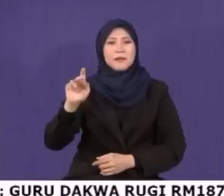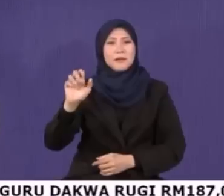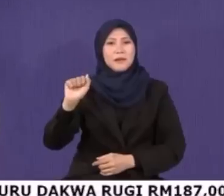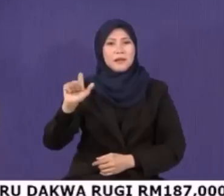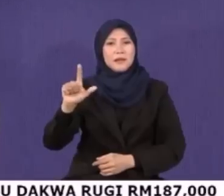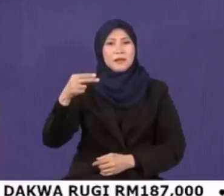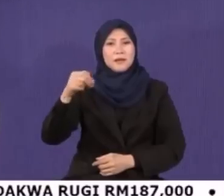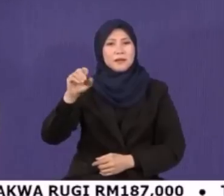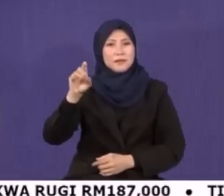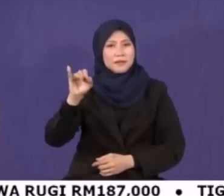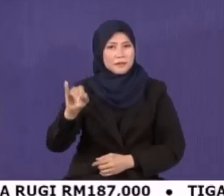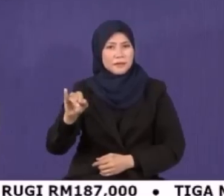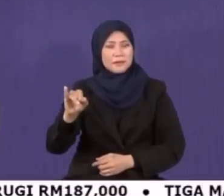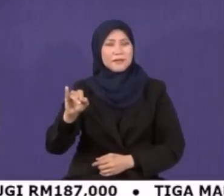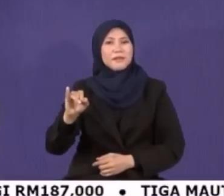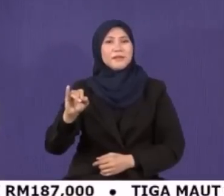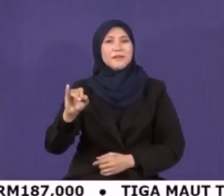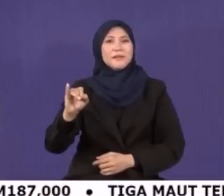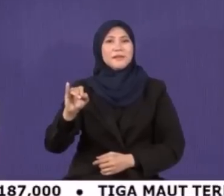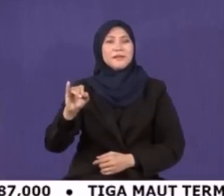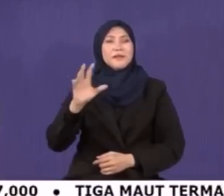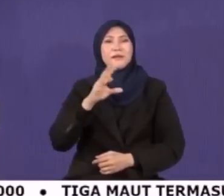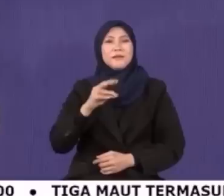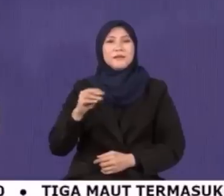yang membawa Islam